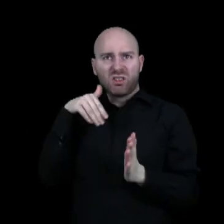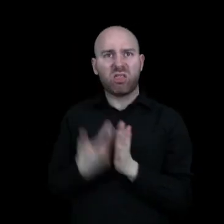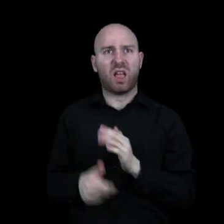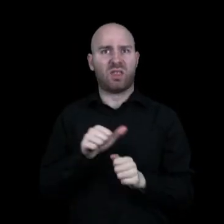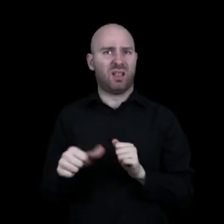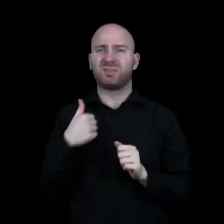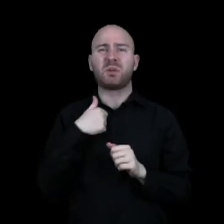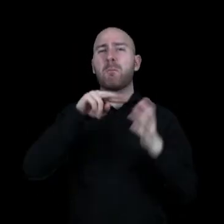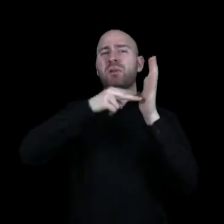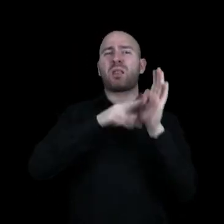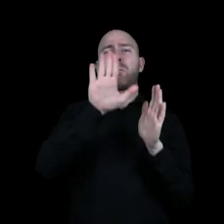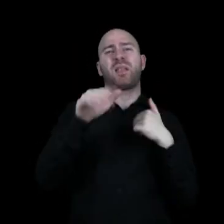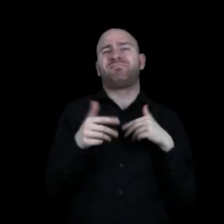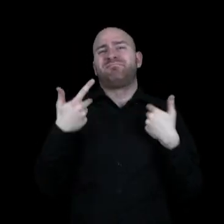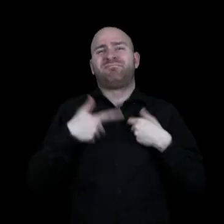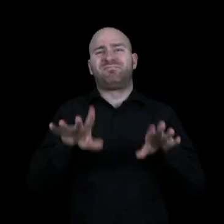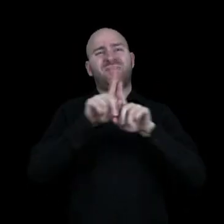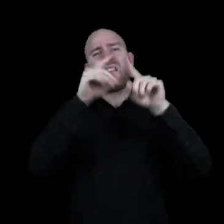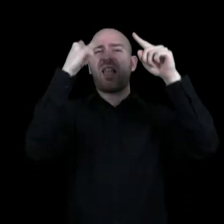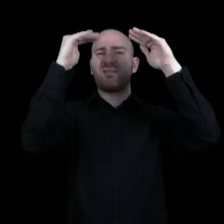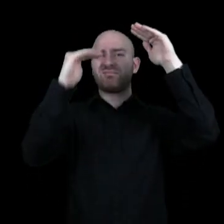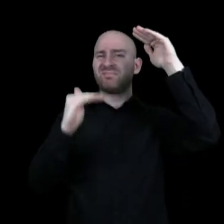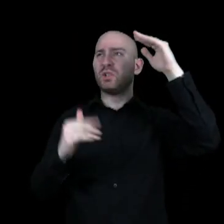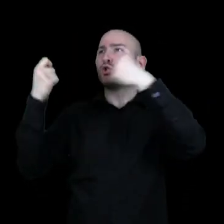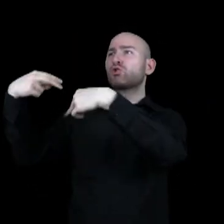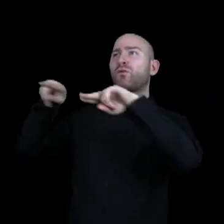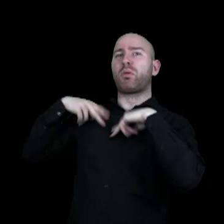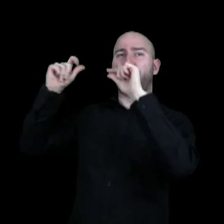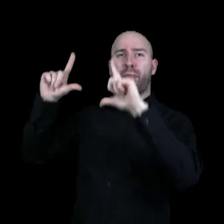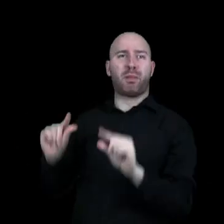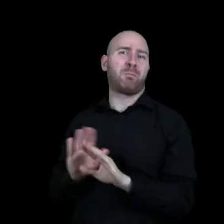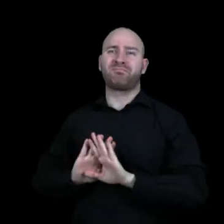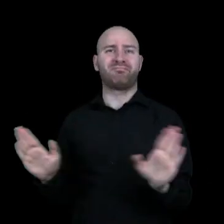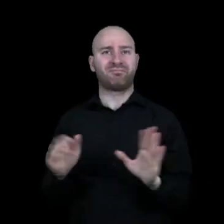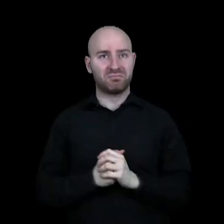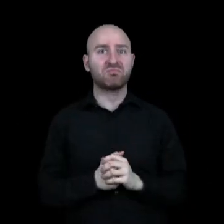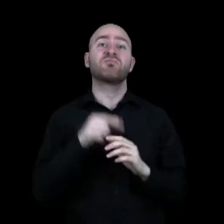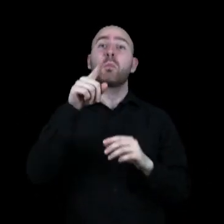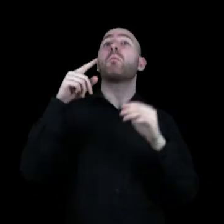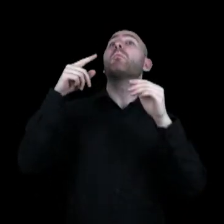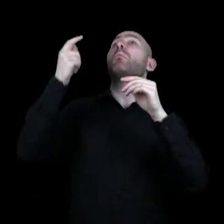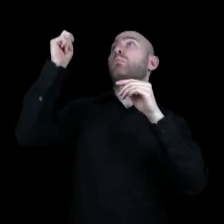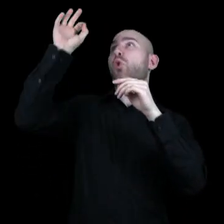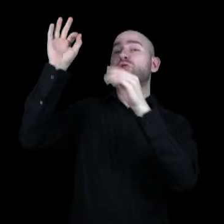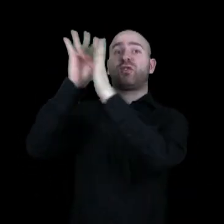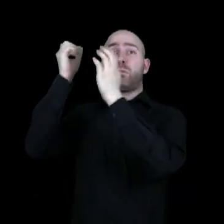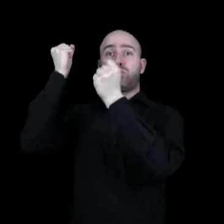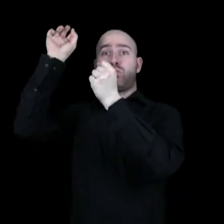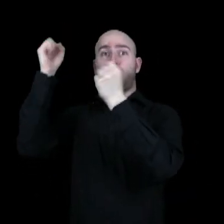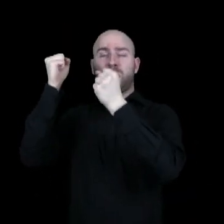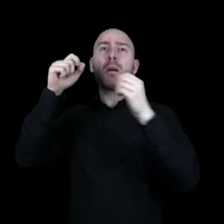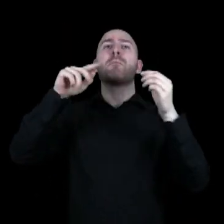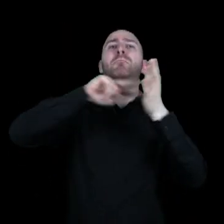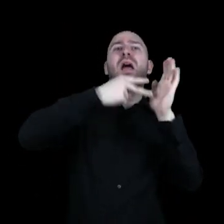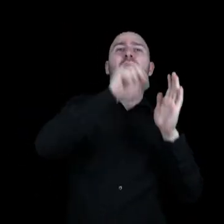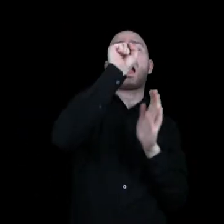za realne oprocentowanie 19%, a z przedsięwzięcia uzyskam tylko 18%, to przecież stracę. Nie zaangażuję się więc